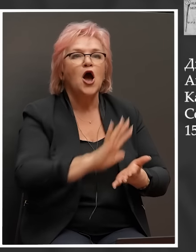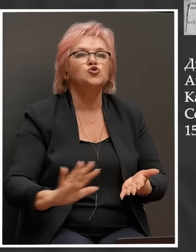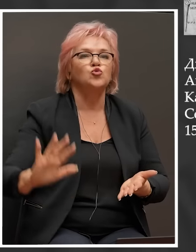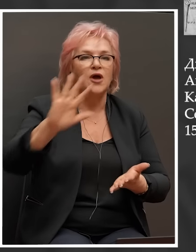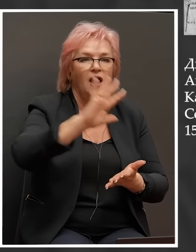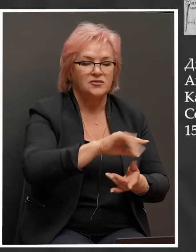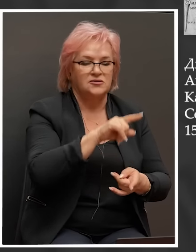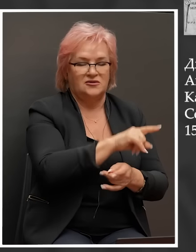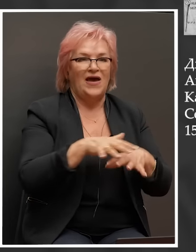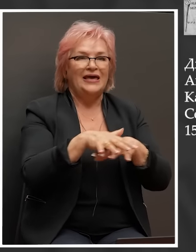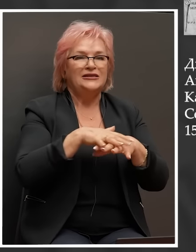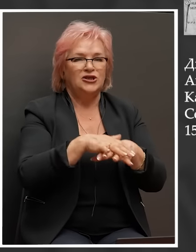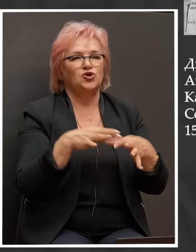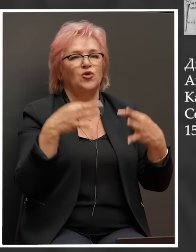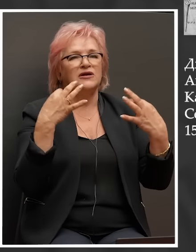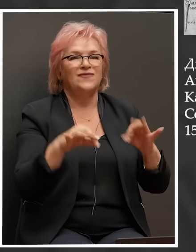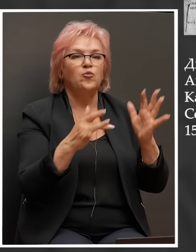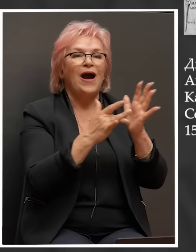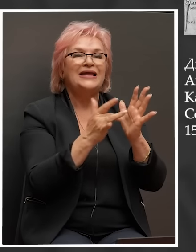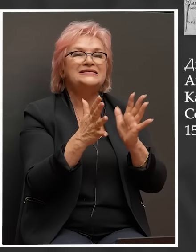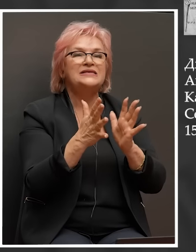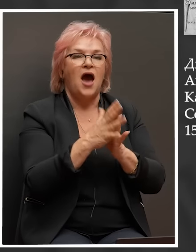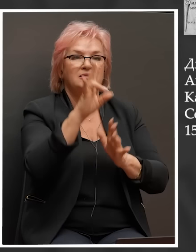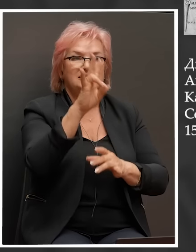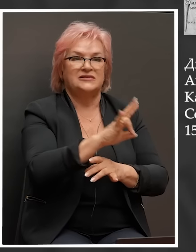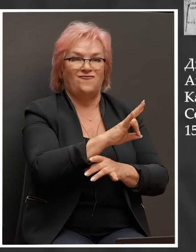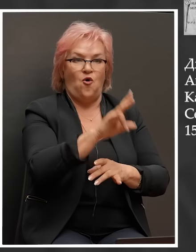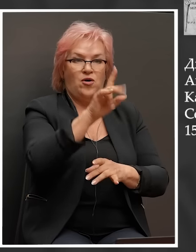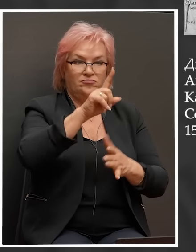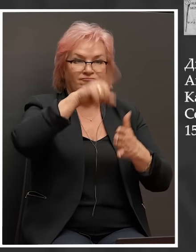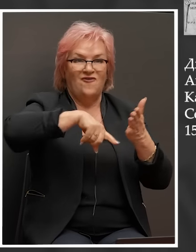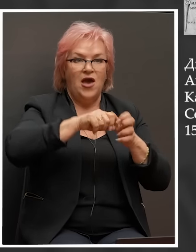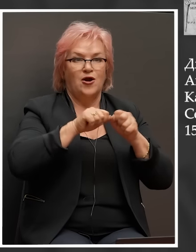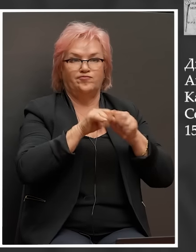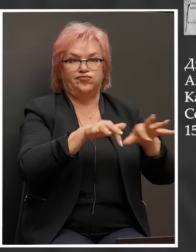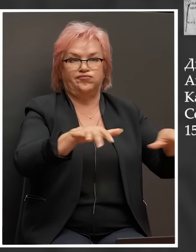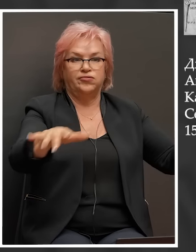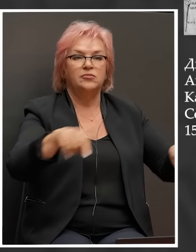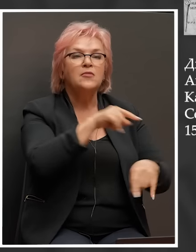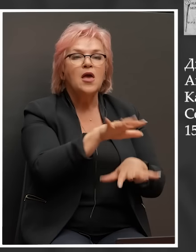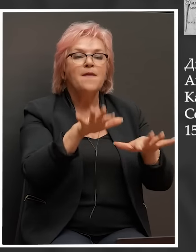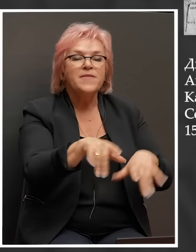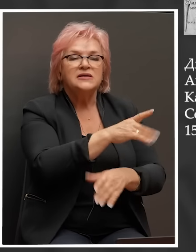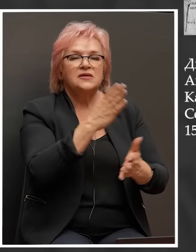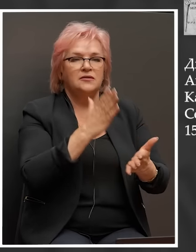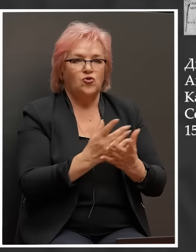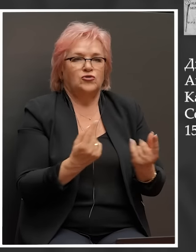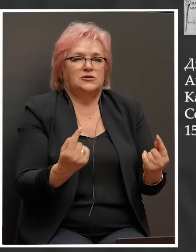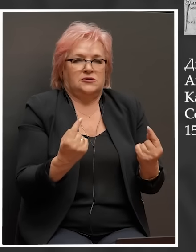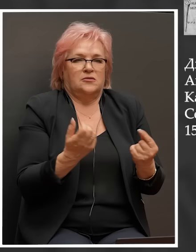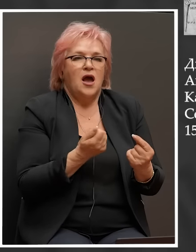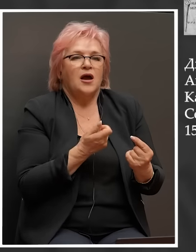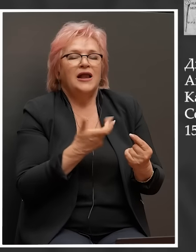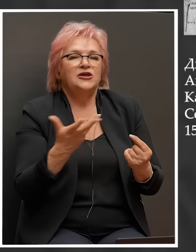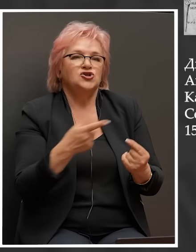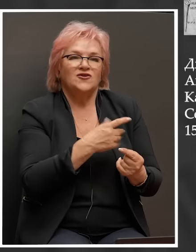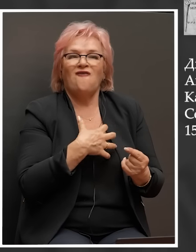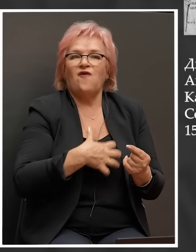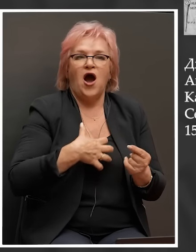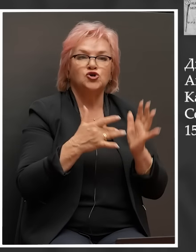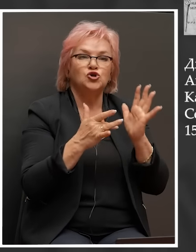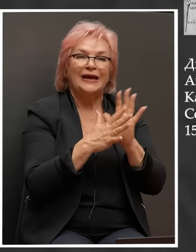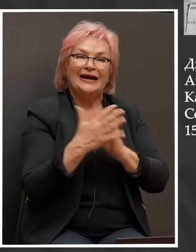по территории которой свободно распространялось христианство, является местом, где находится довольно значительное количество довольно